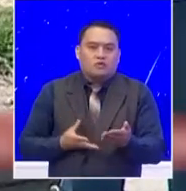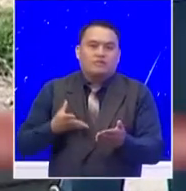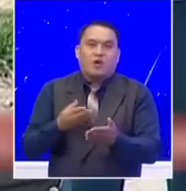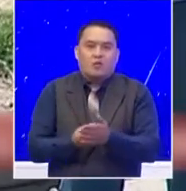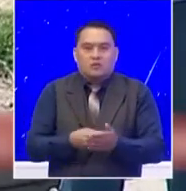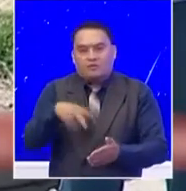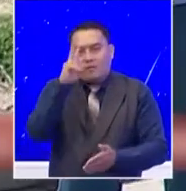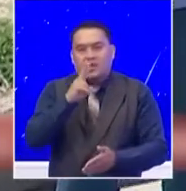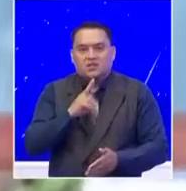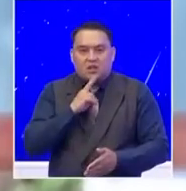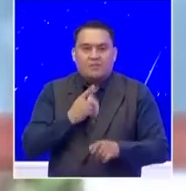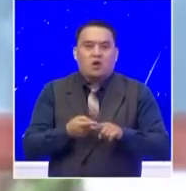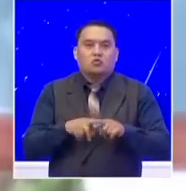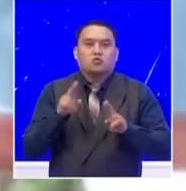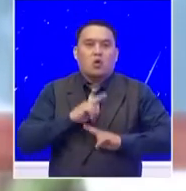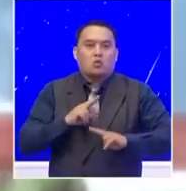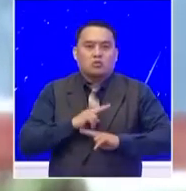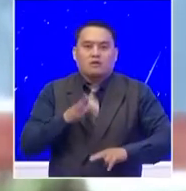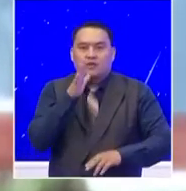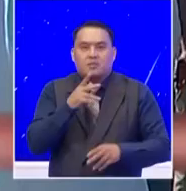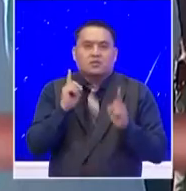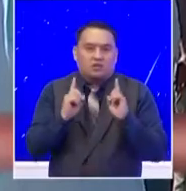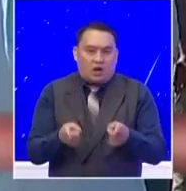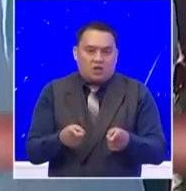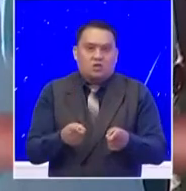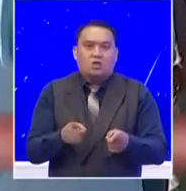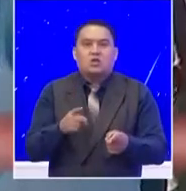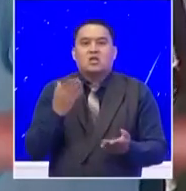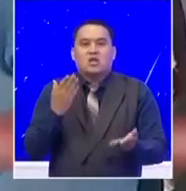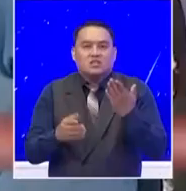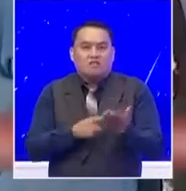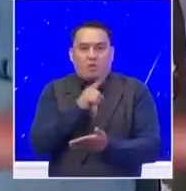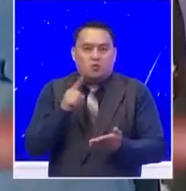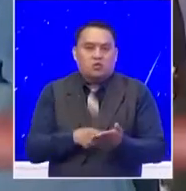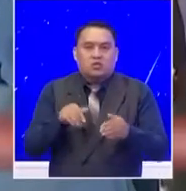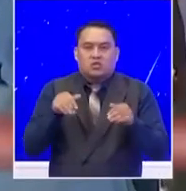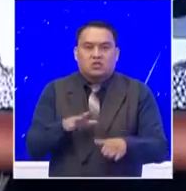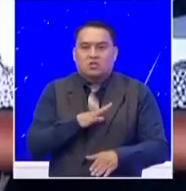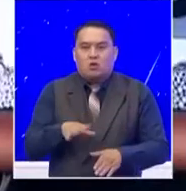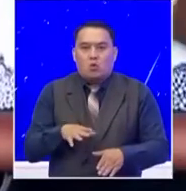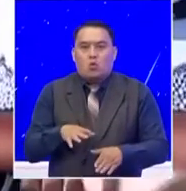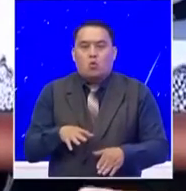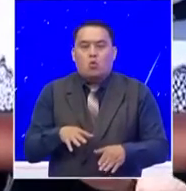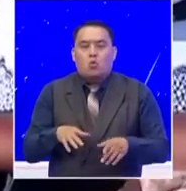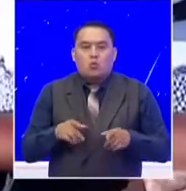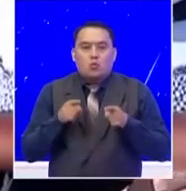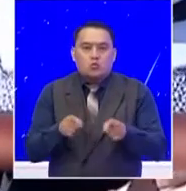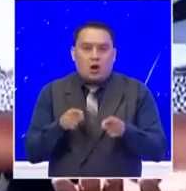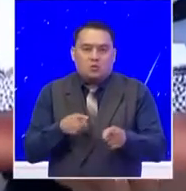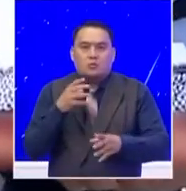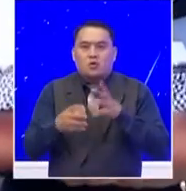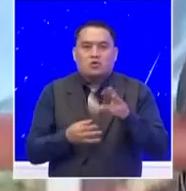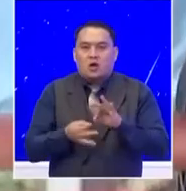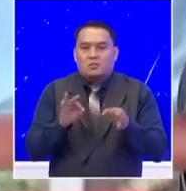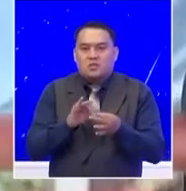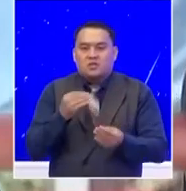в ближайшие 2 месяца. Сотрудники со сроками согласились, но если вопрос не решится, пригрозили, что обратятся в Международный